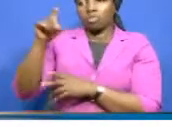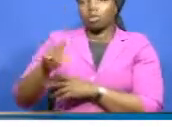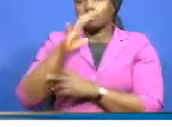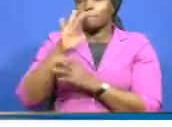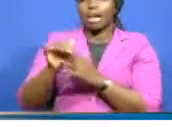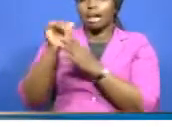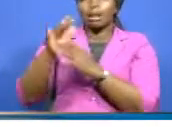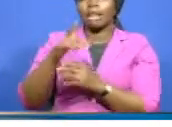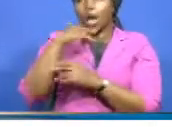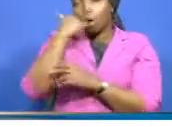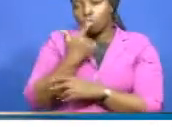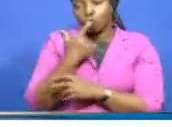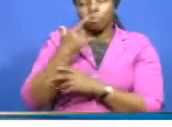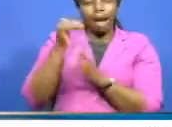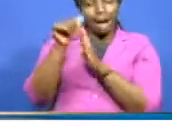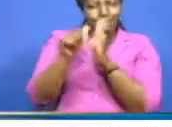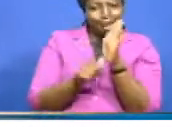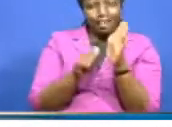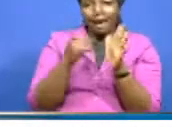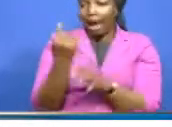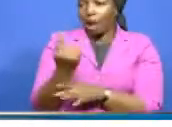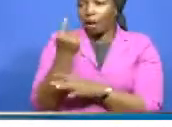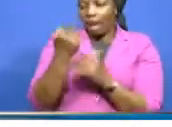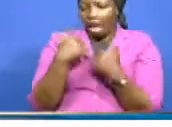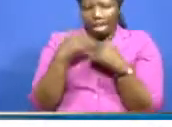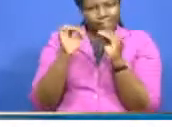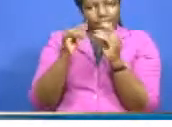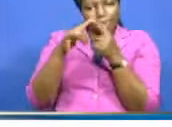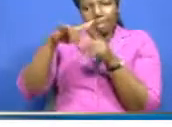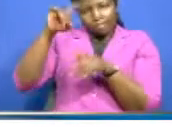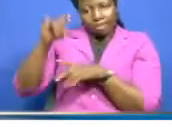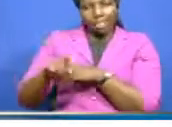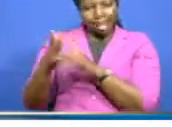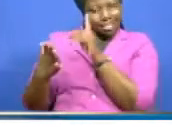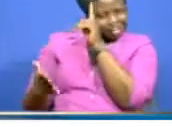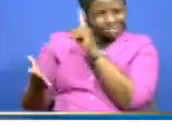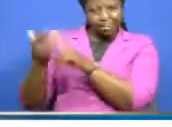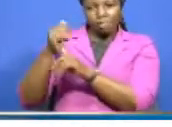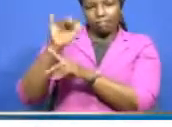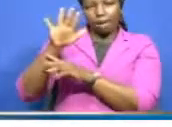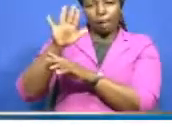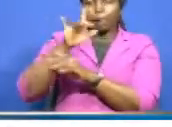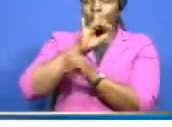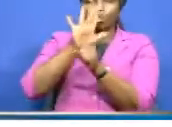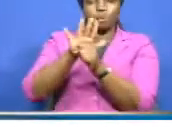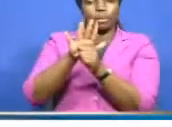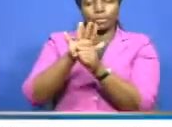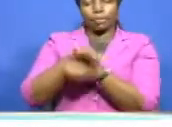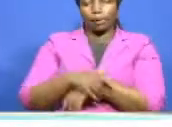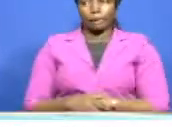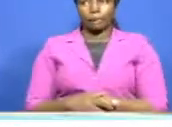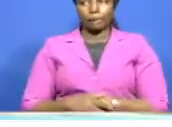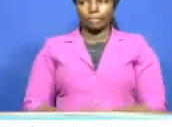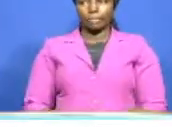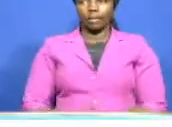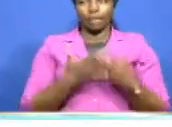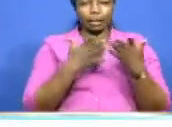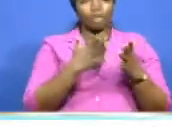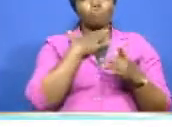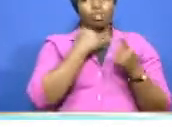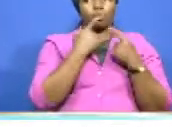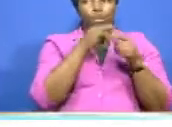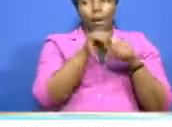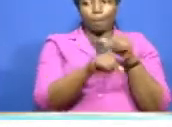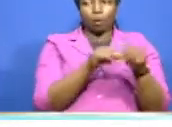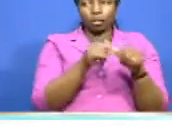ambaye sio wa sera tu bali ni wa kutimiza ahadi anazozitoa. Na sasa ningependa tuzungumze kuhusiana